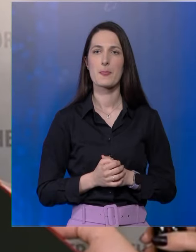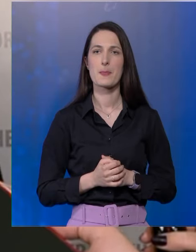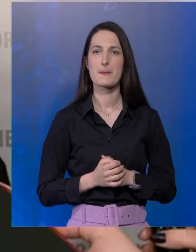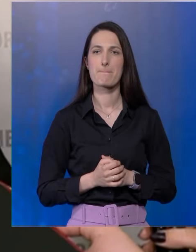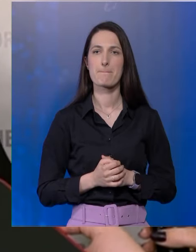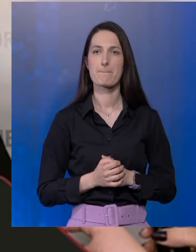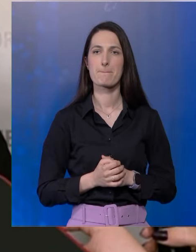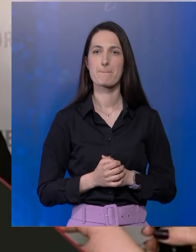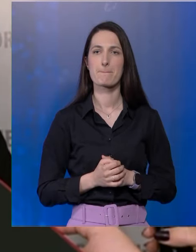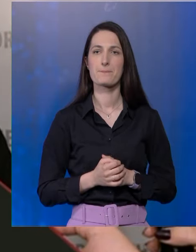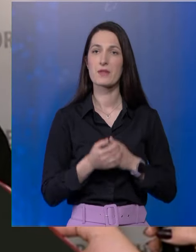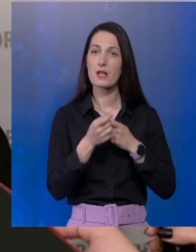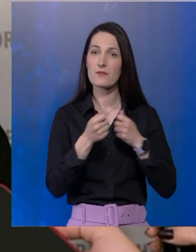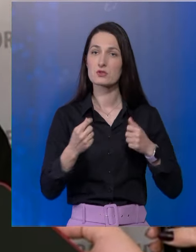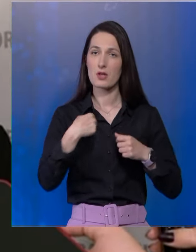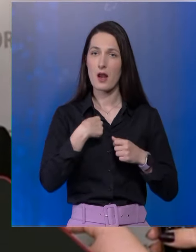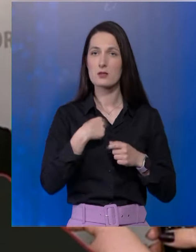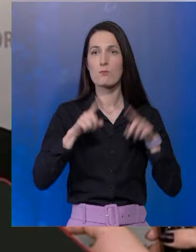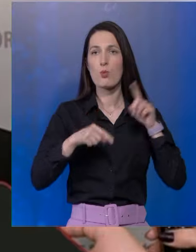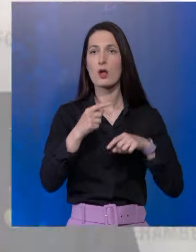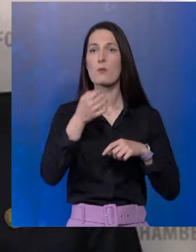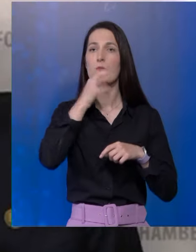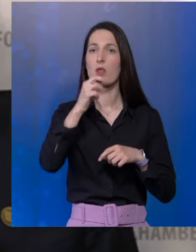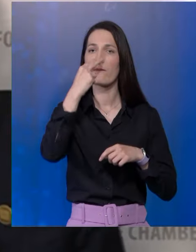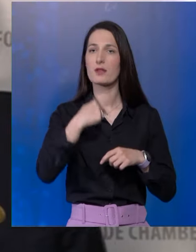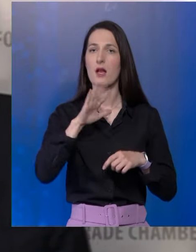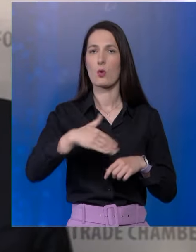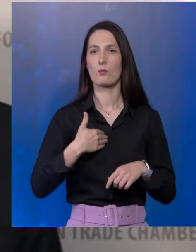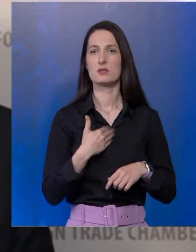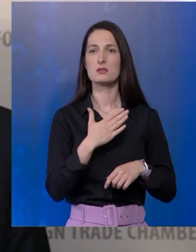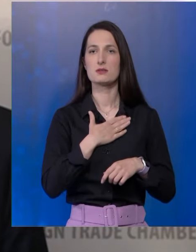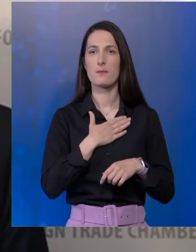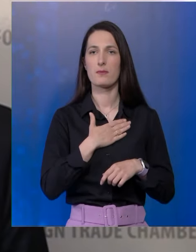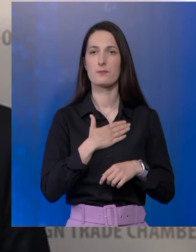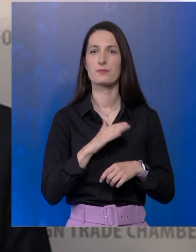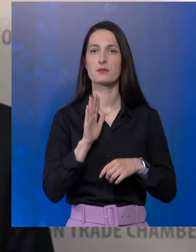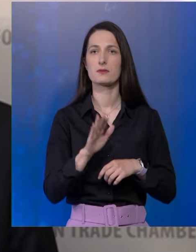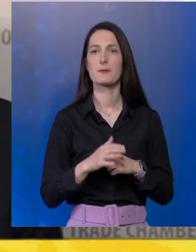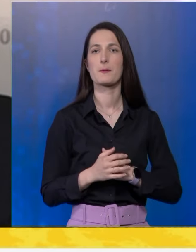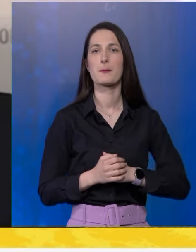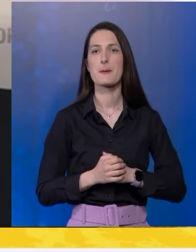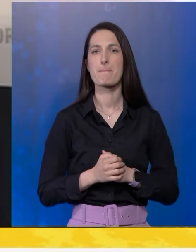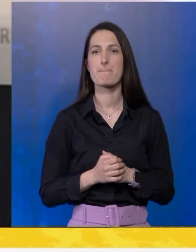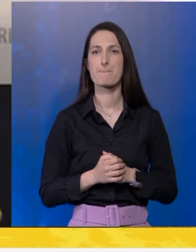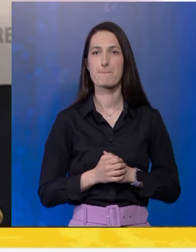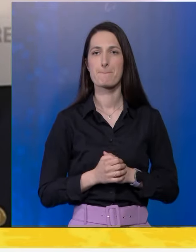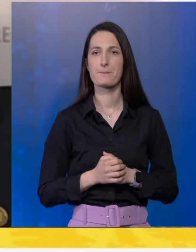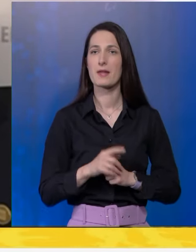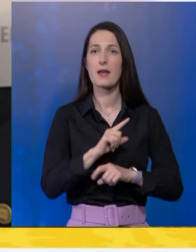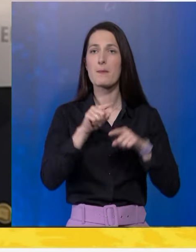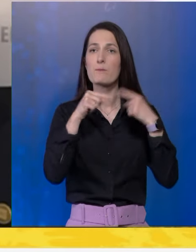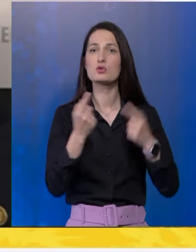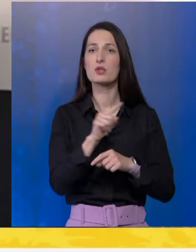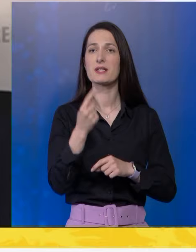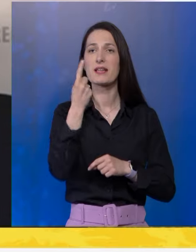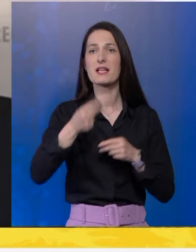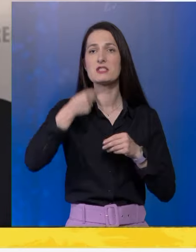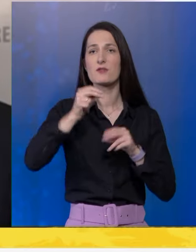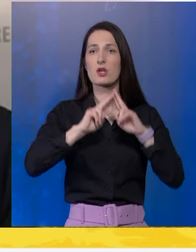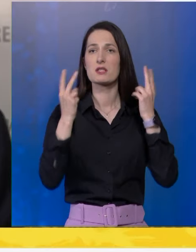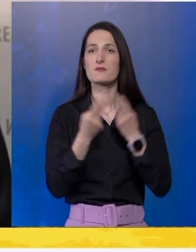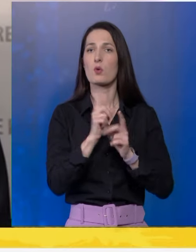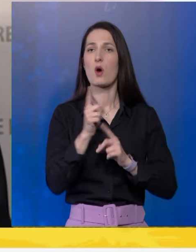povlačenja, najave ne reinvestiranja. Ne postoji, ja mislim, izvještaj na svijetu, niti ekonomista koji će vam reći da